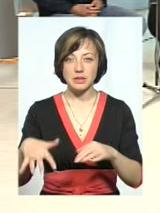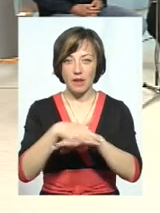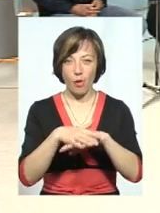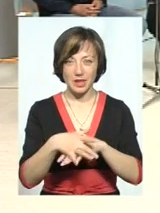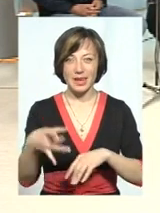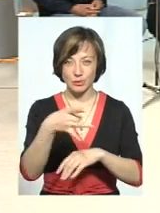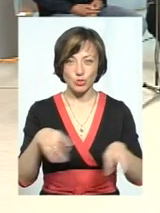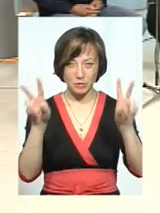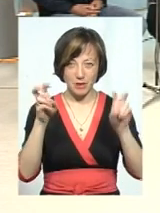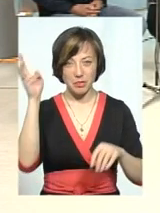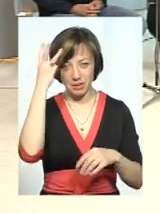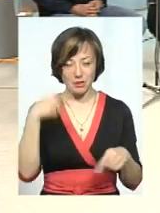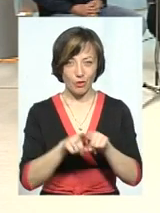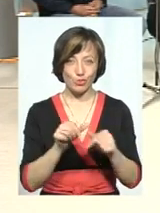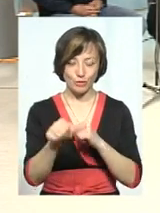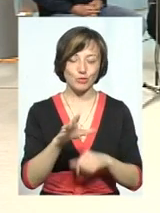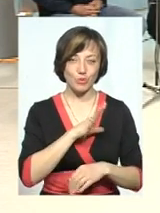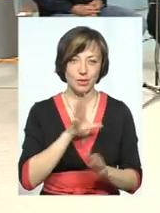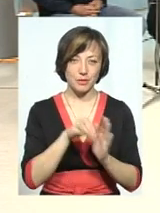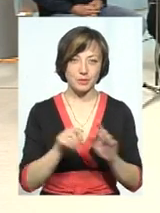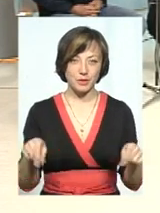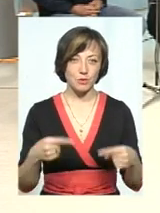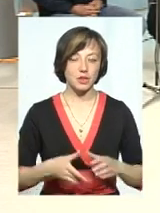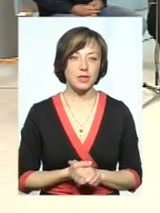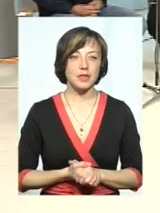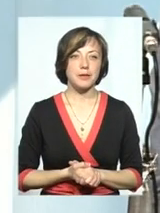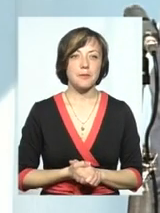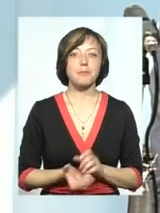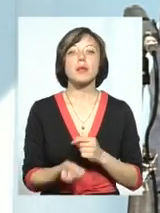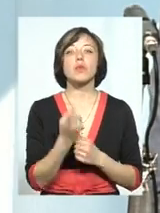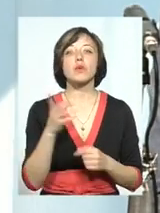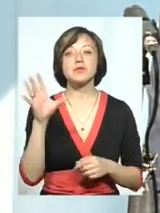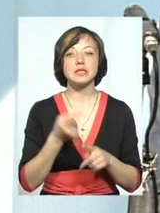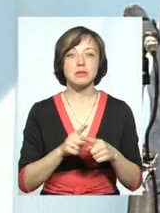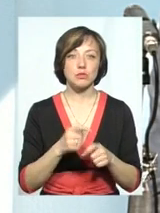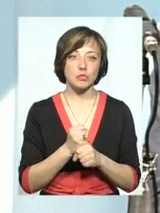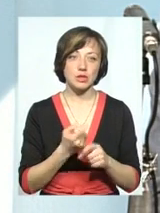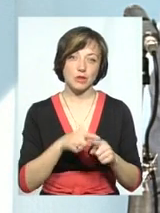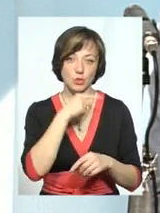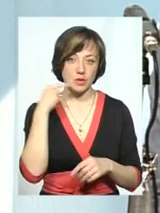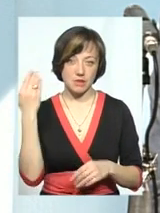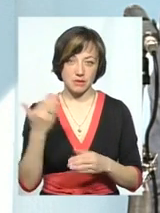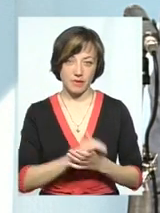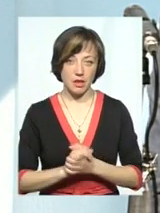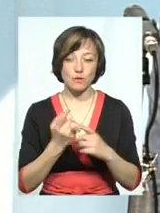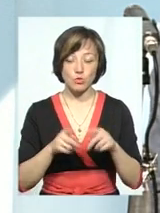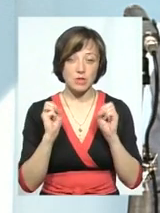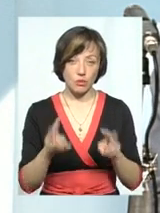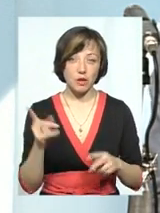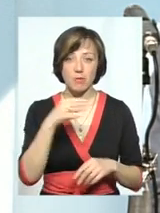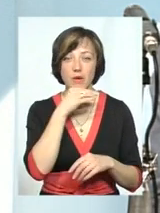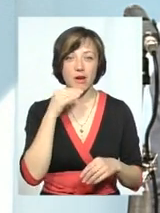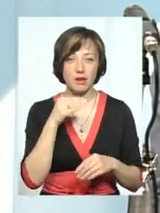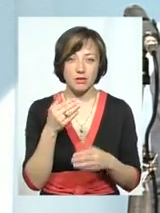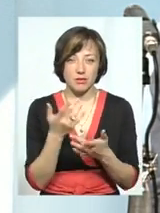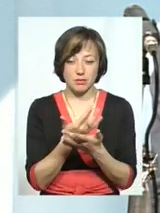республік, і Хмельницька, зокрема, також так було. Да, такі групи були. Походження цієї всієї роботи – це з Російської Федерації, в цьому і загроза. Там